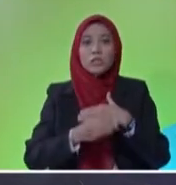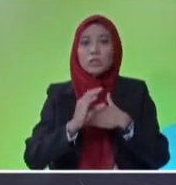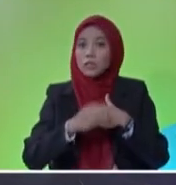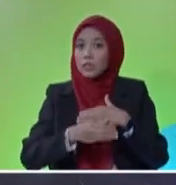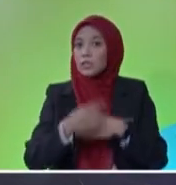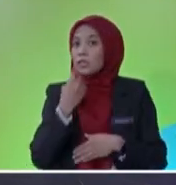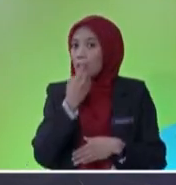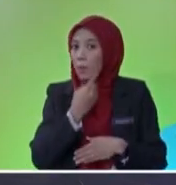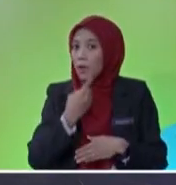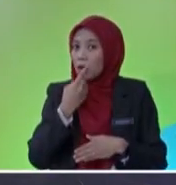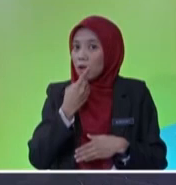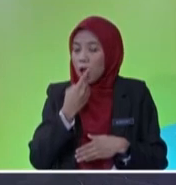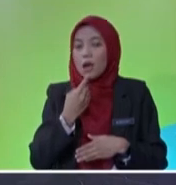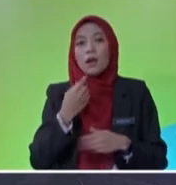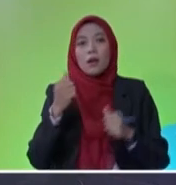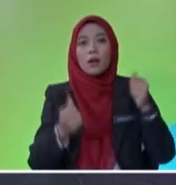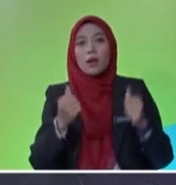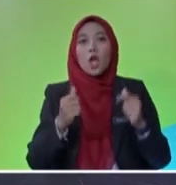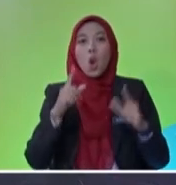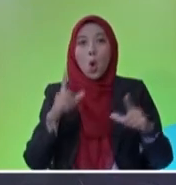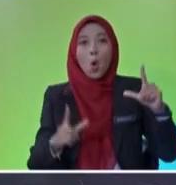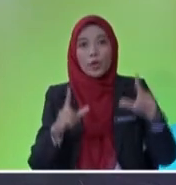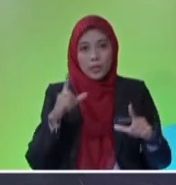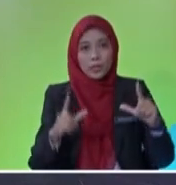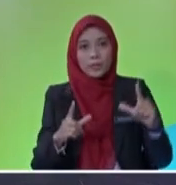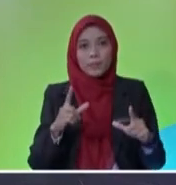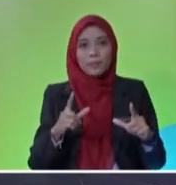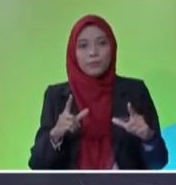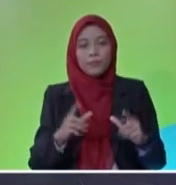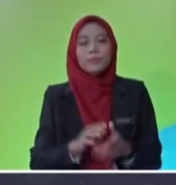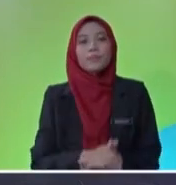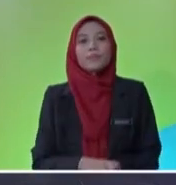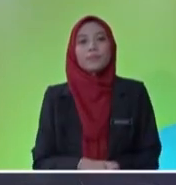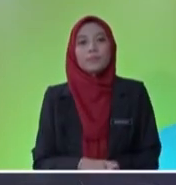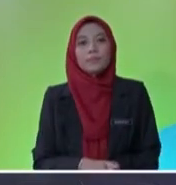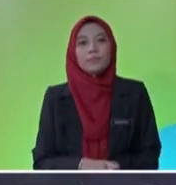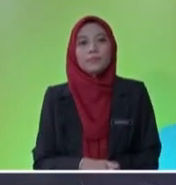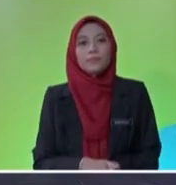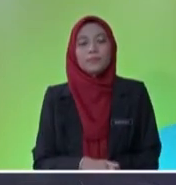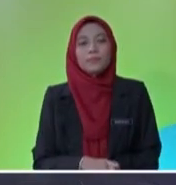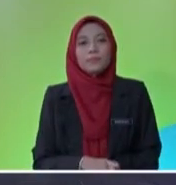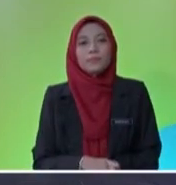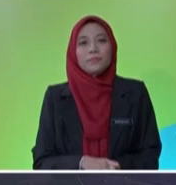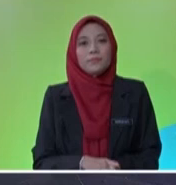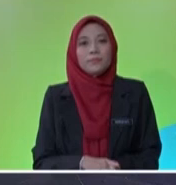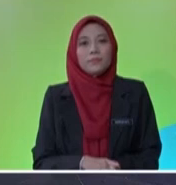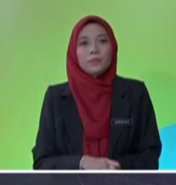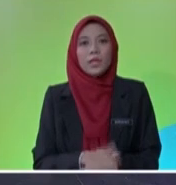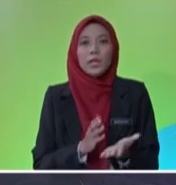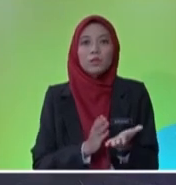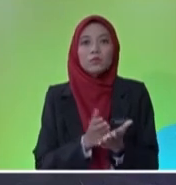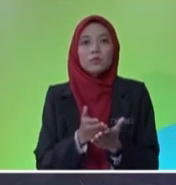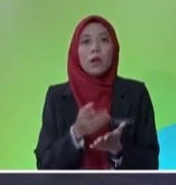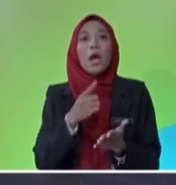pertandingan tadi pemandu Lori tadi itu dia punya rumusanya didapat berdasarkan apa yang ditonton seterusnya